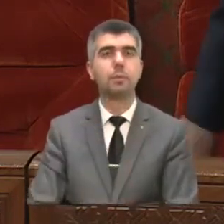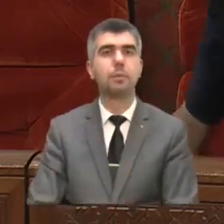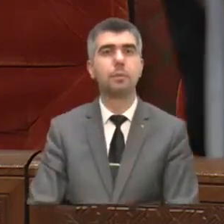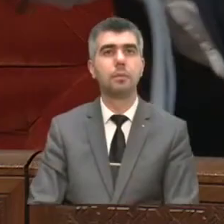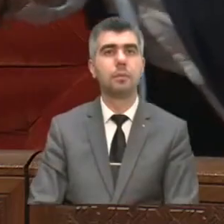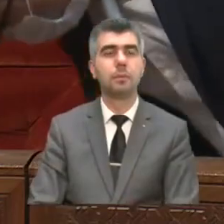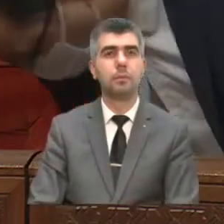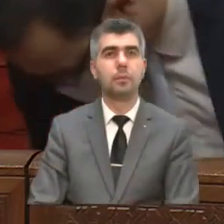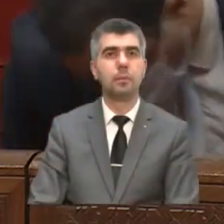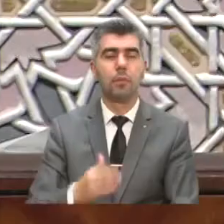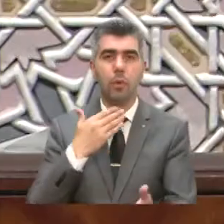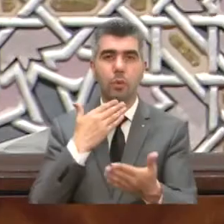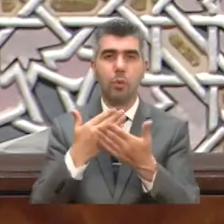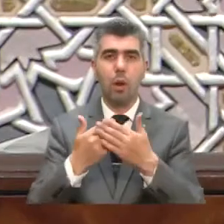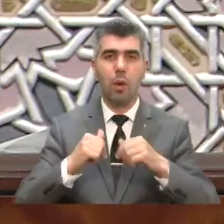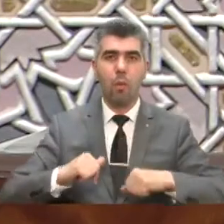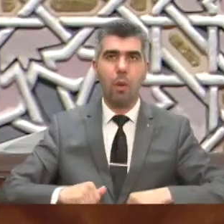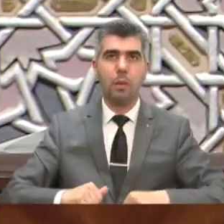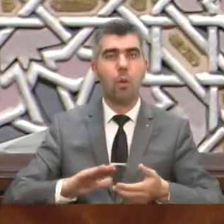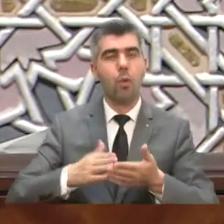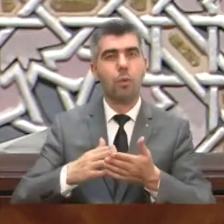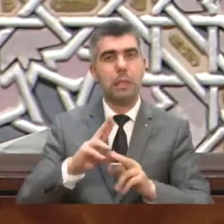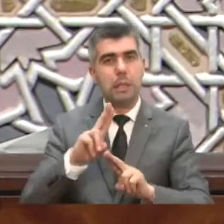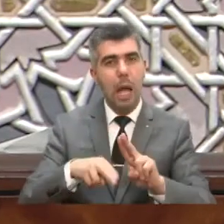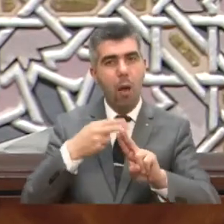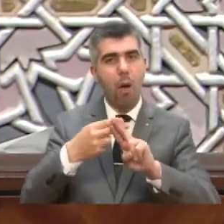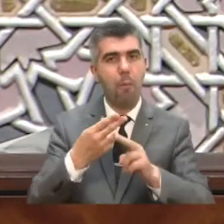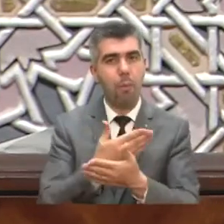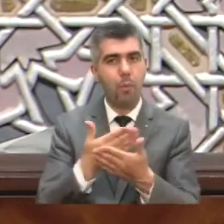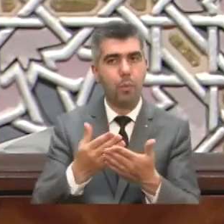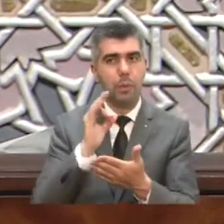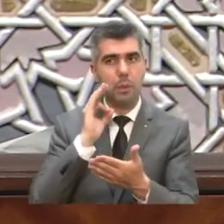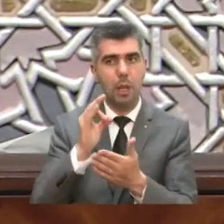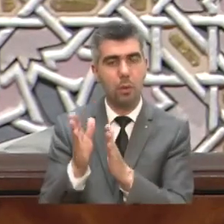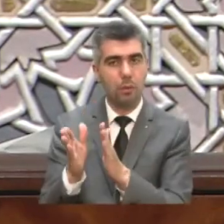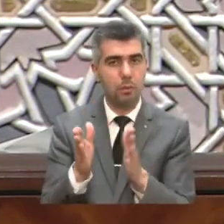شكرا سيد الوزير على حسن مساهمتكم في هذه الجلسه.